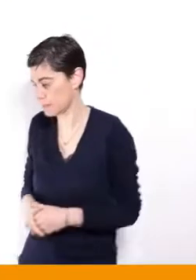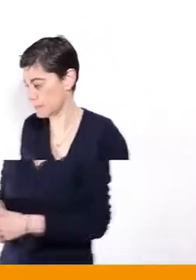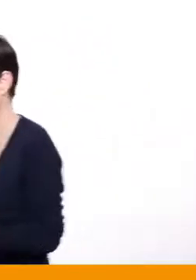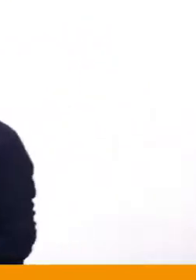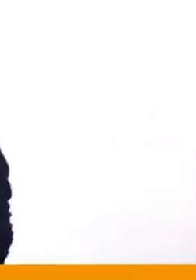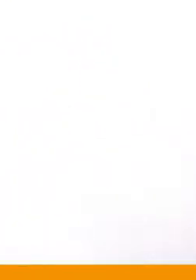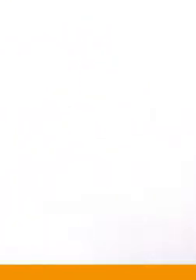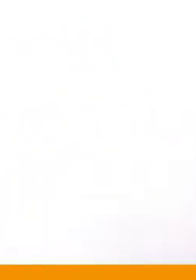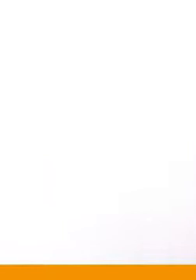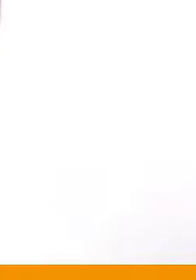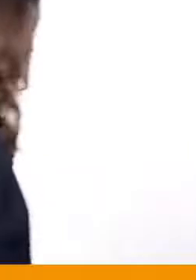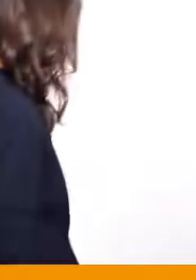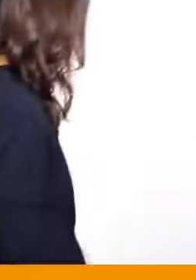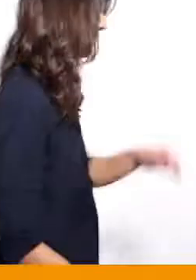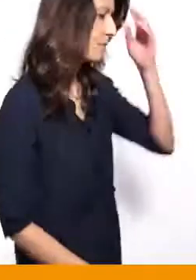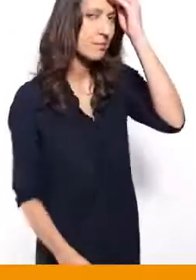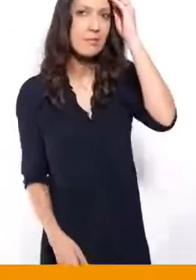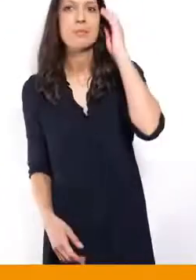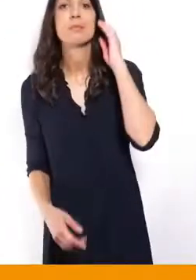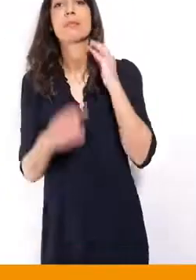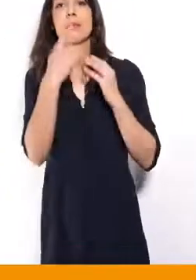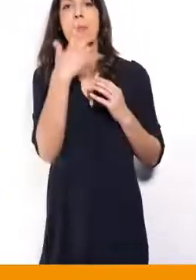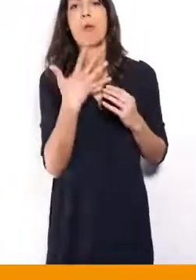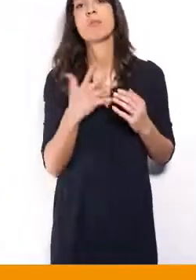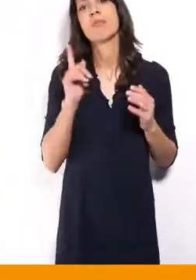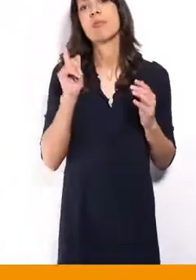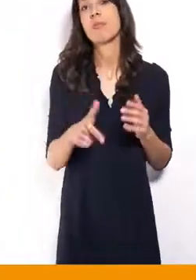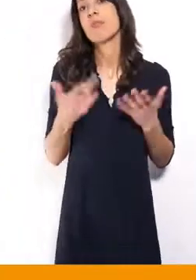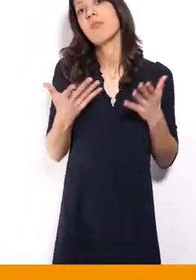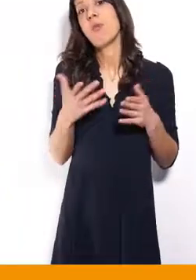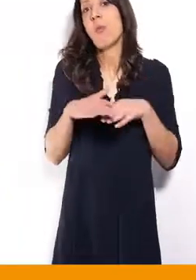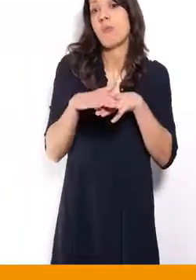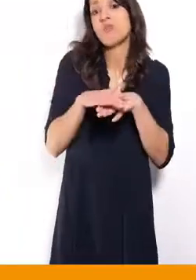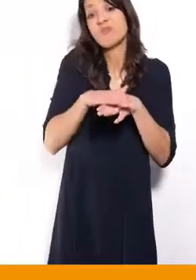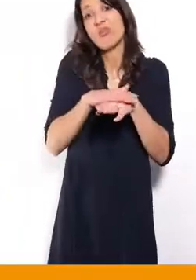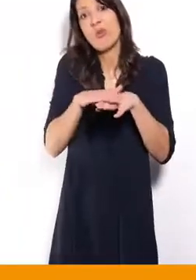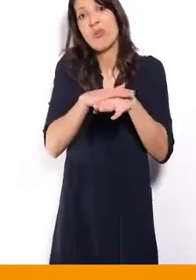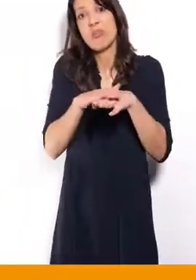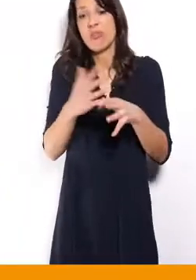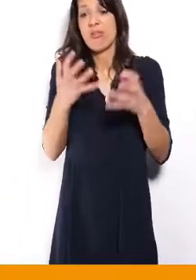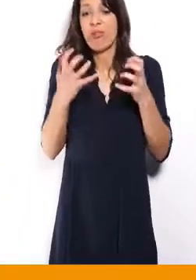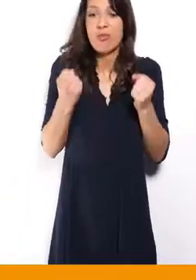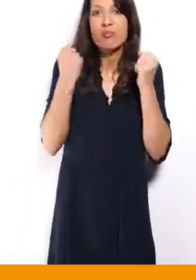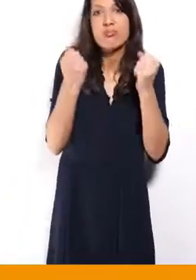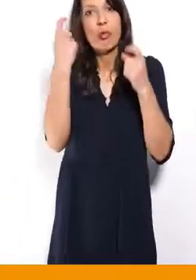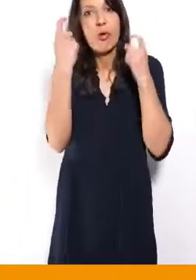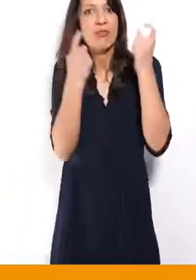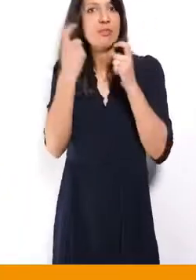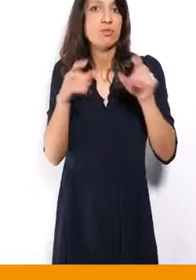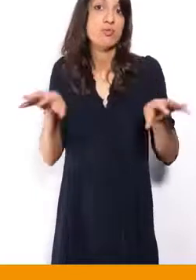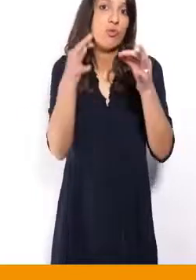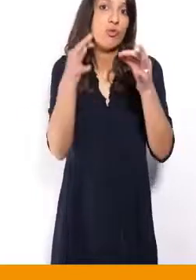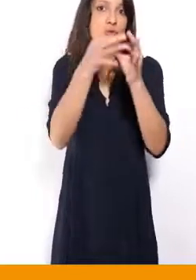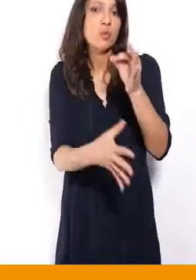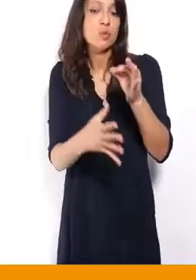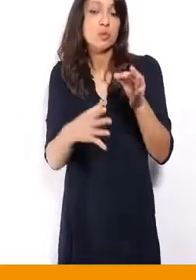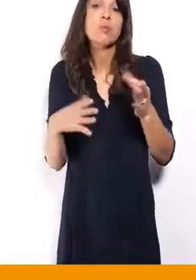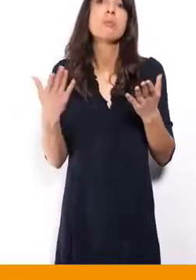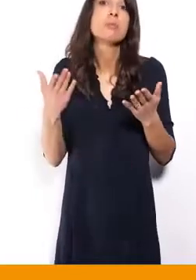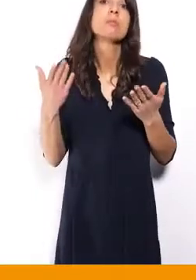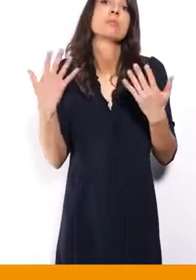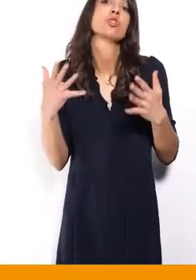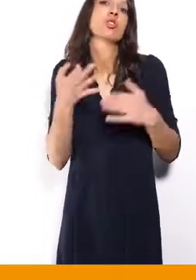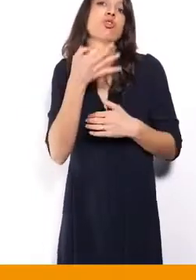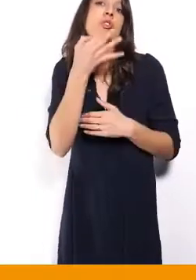Je pense qu'il faut une volonté politique nationale pour trouver des solutions. On a un dossier, je l'ai déjà